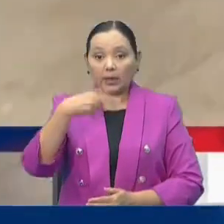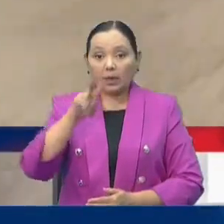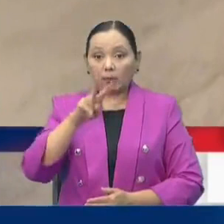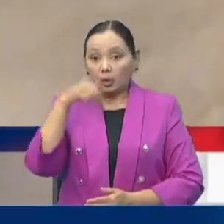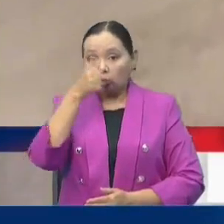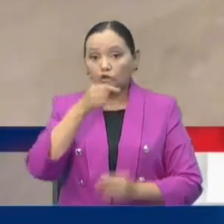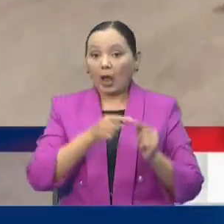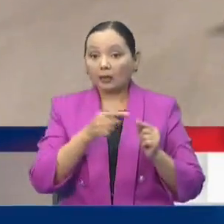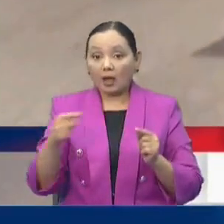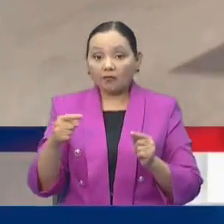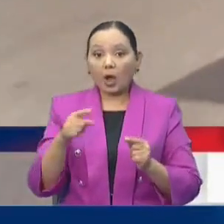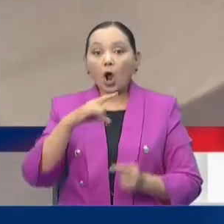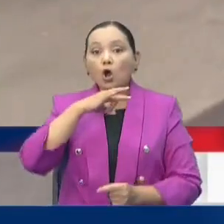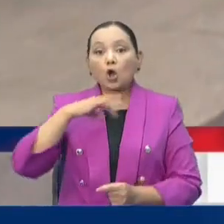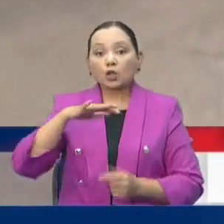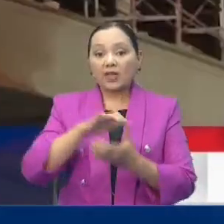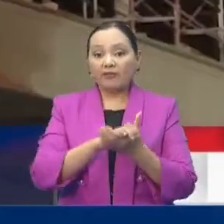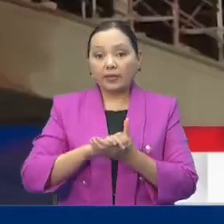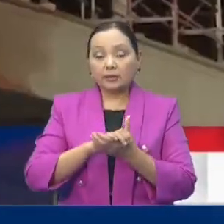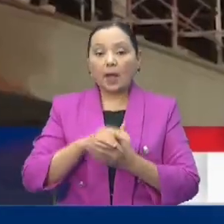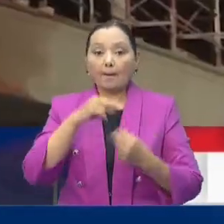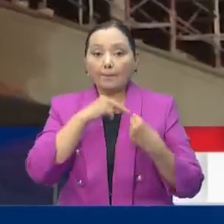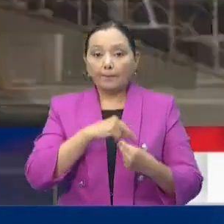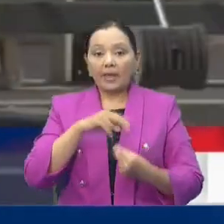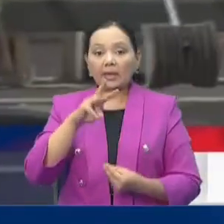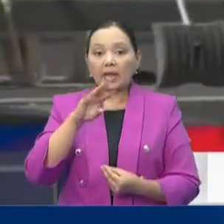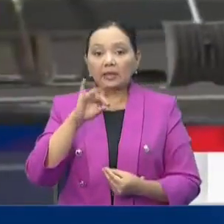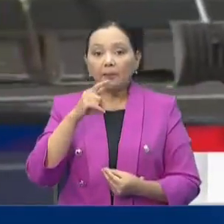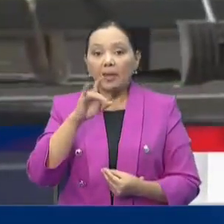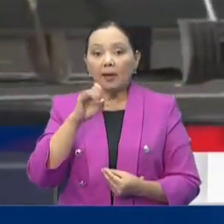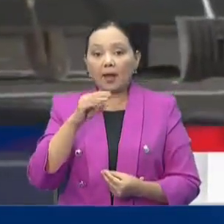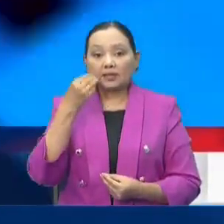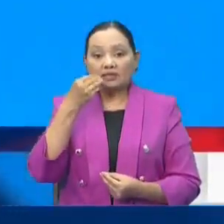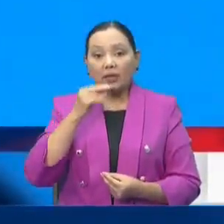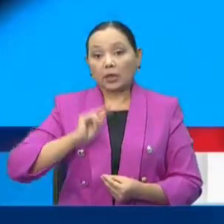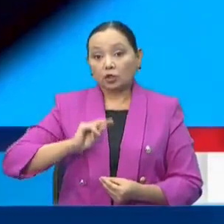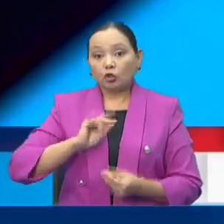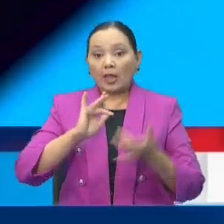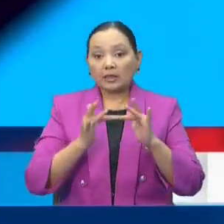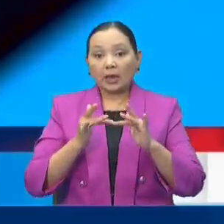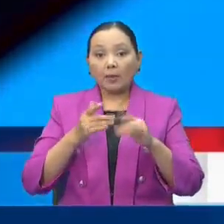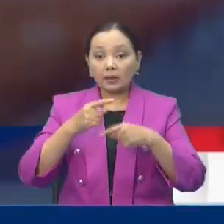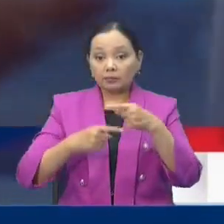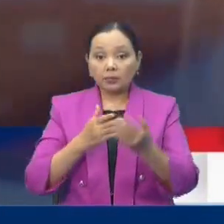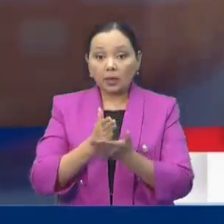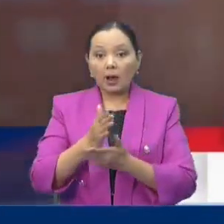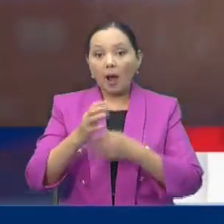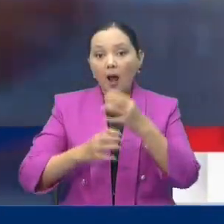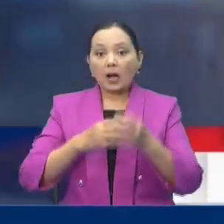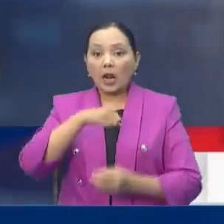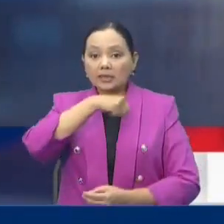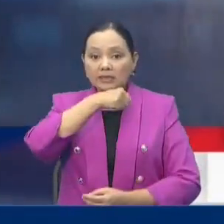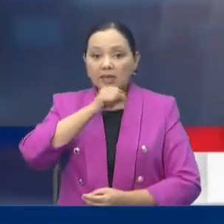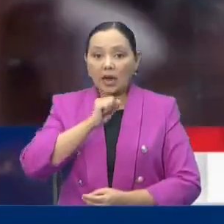2019-2022 yillar davomida Rossiya Federatsiyasida mehnat migranti sifatida ishlagan davrida internet tarmog'i orqali xalqaro